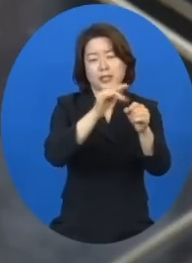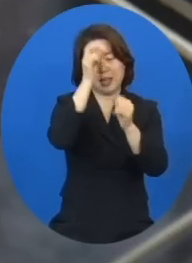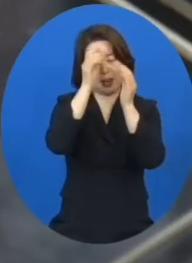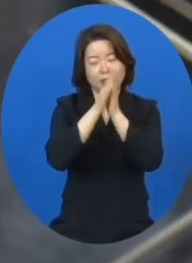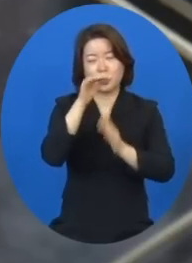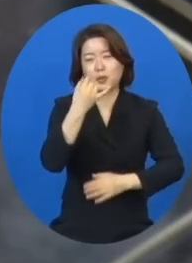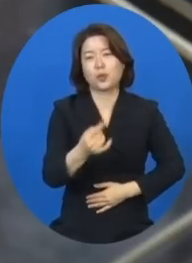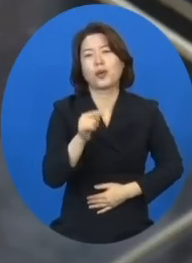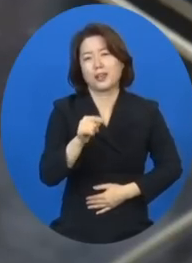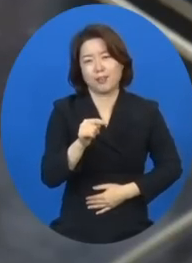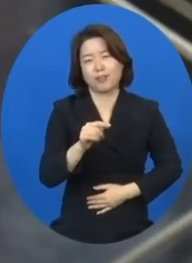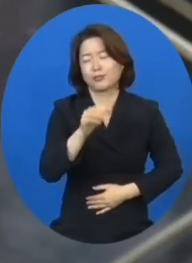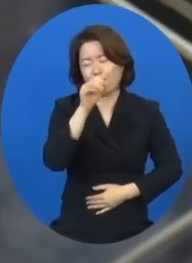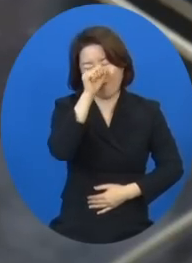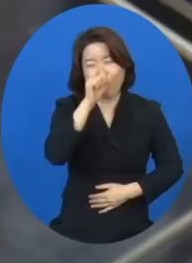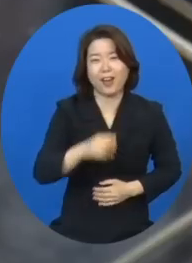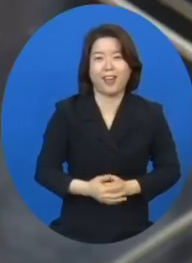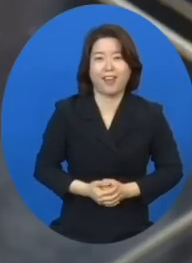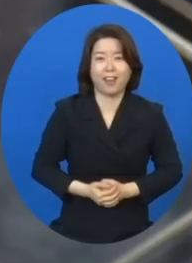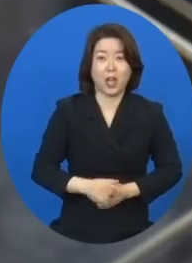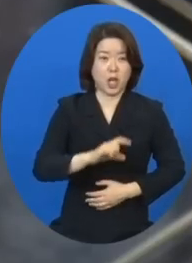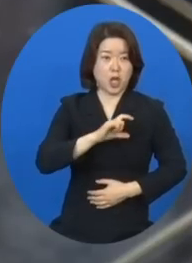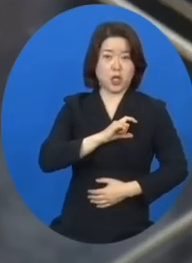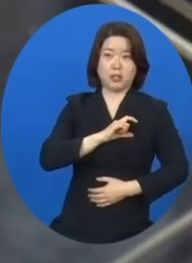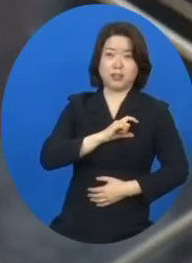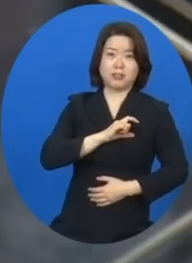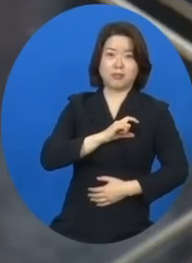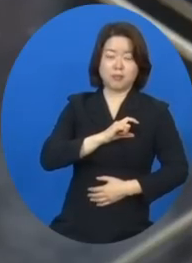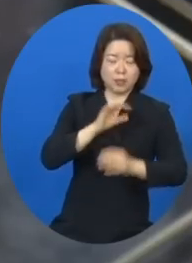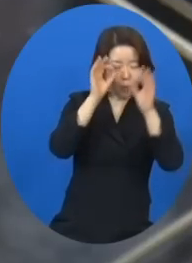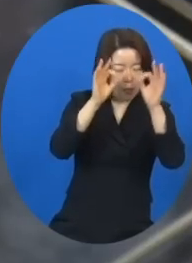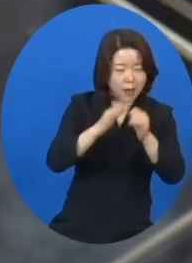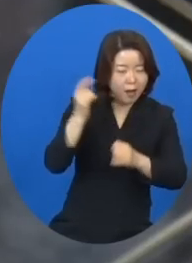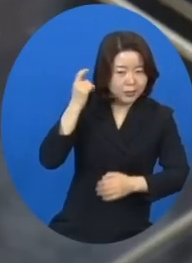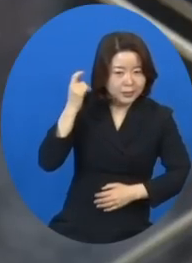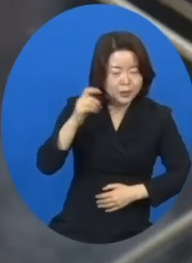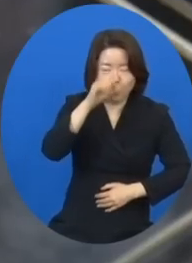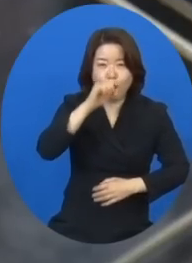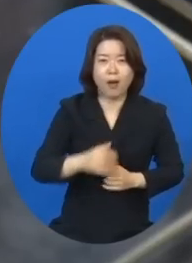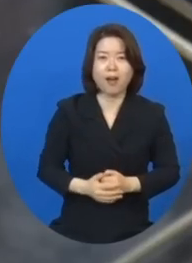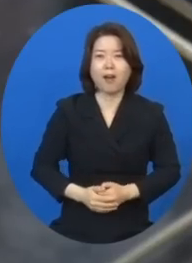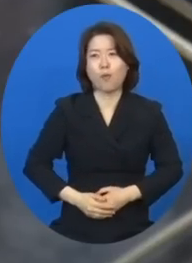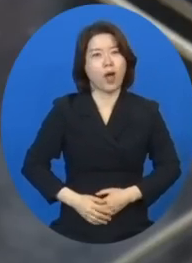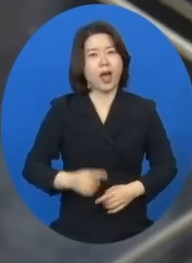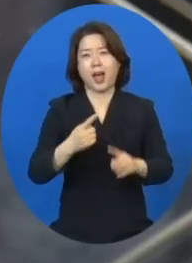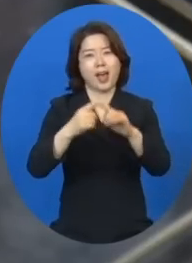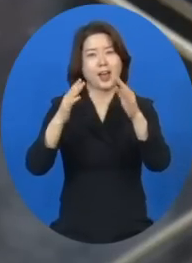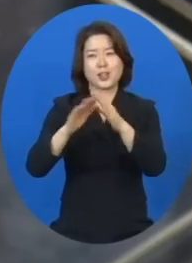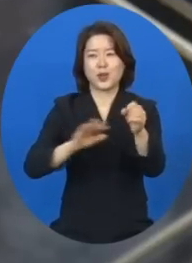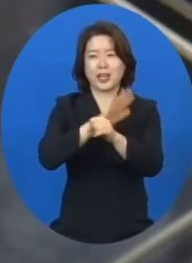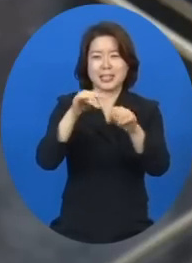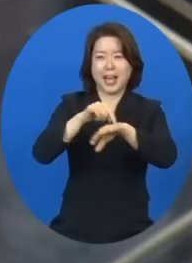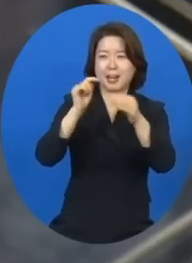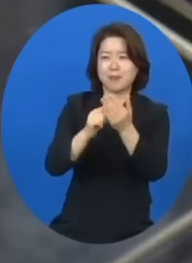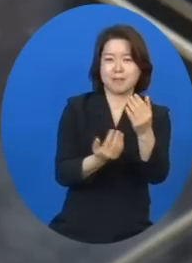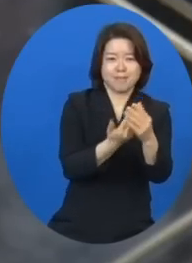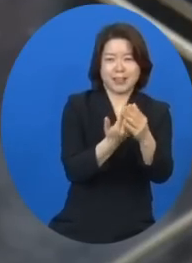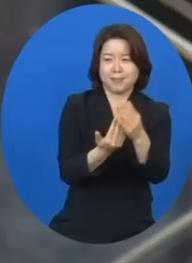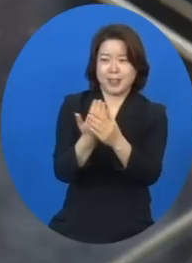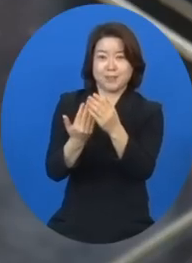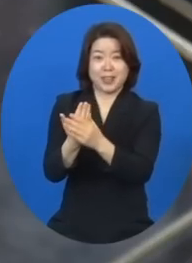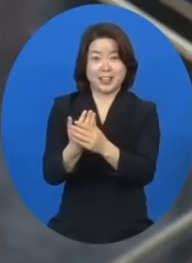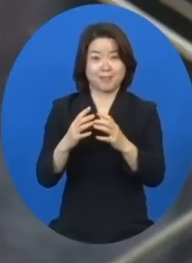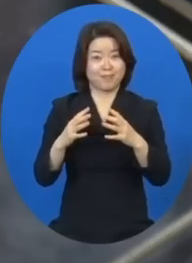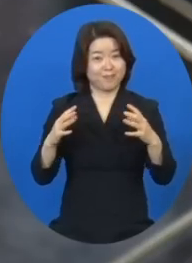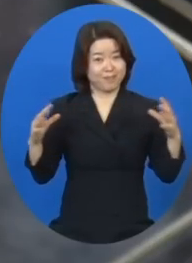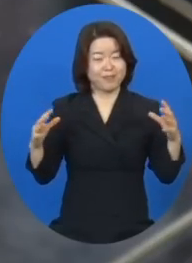좋습니다. 이름부터가 좋잖아요. 교회를 사랑하는 마음이 막 물씬물씬 풍겨나지 않습니까?